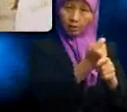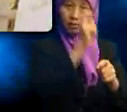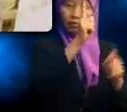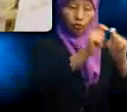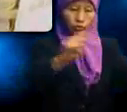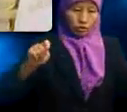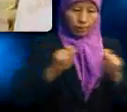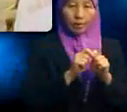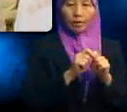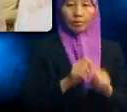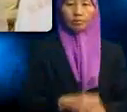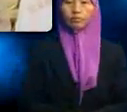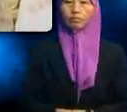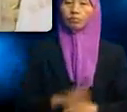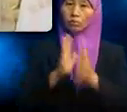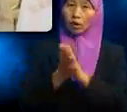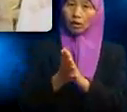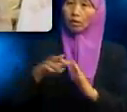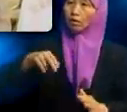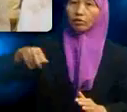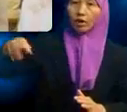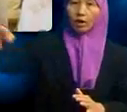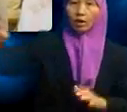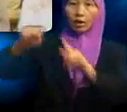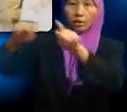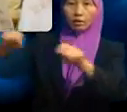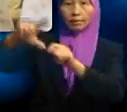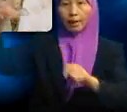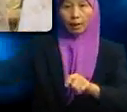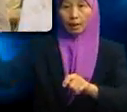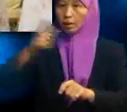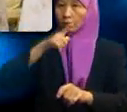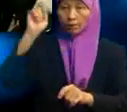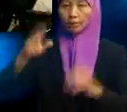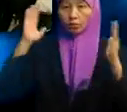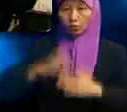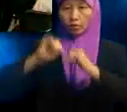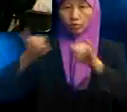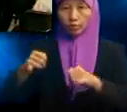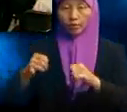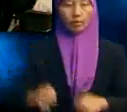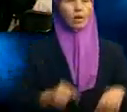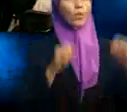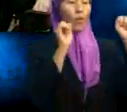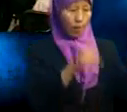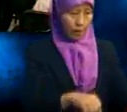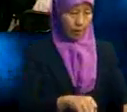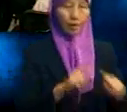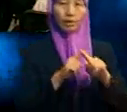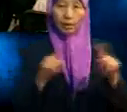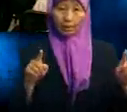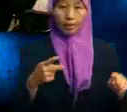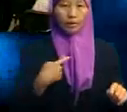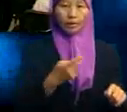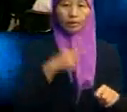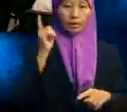Jadi, kalau kita berjalan ke tempat lain, tak perlulah kita semayang Jumaat, Ustazah? Boleh. Tetapi, kita